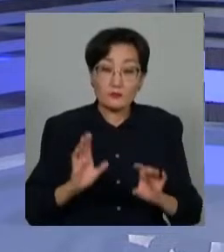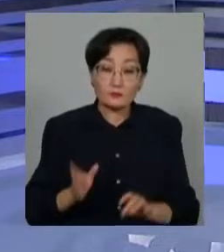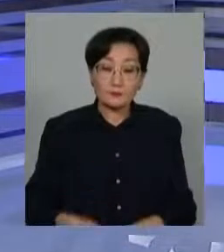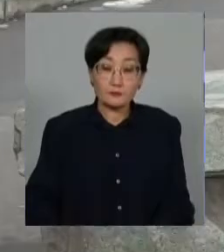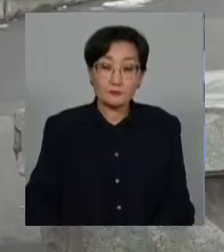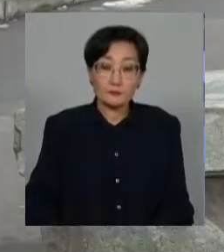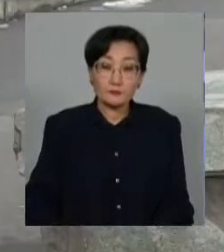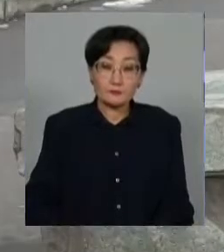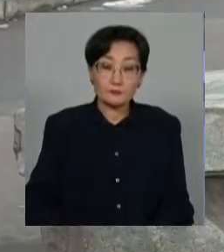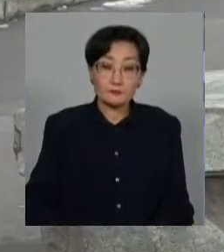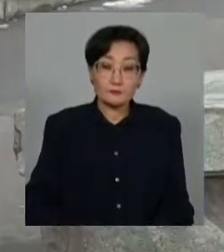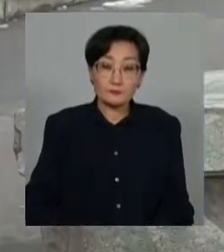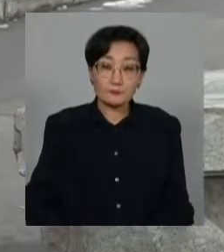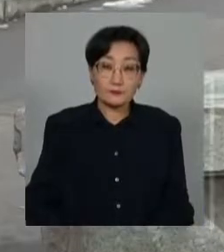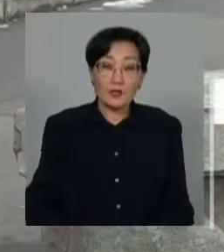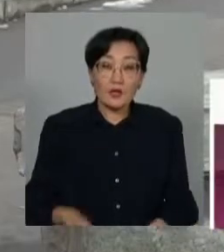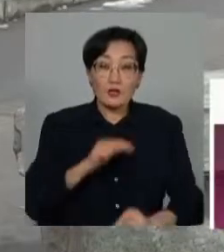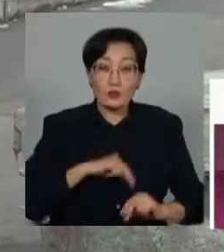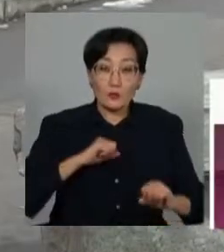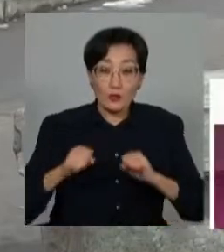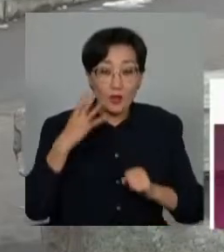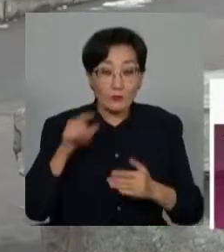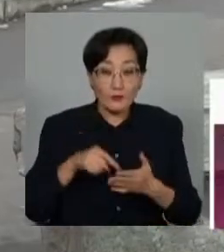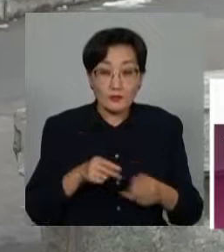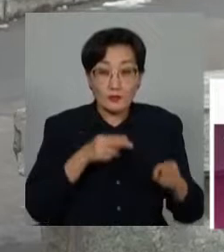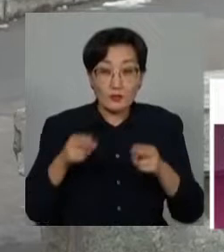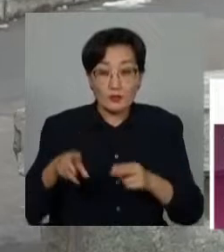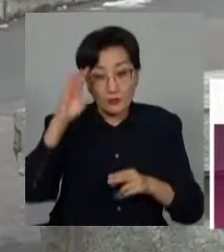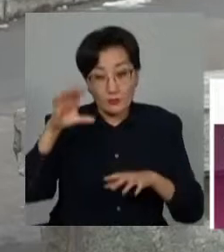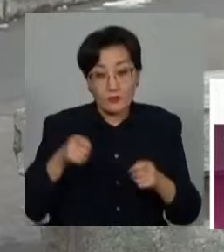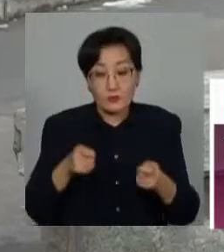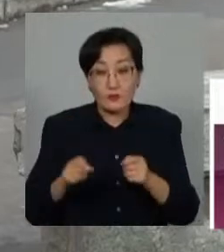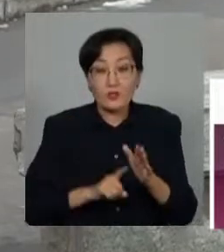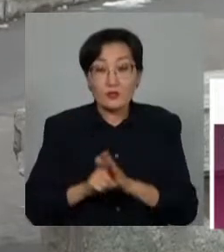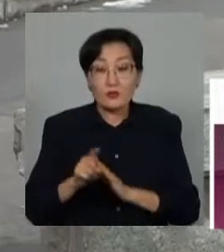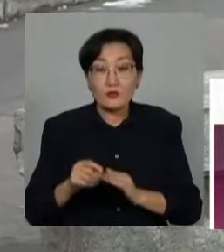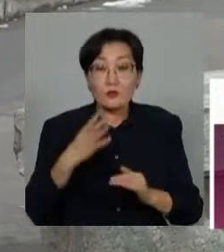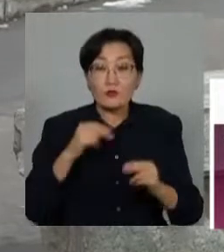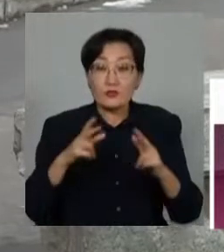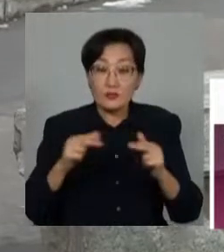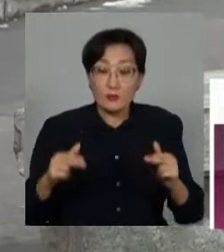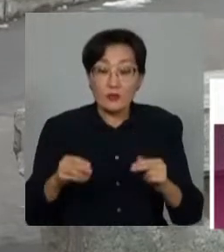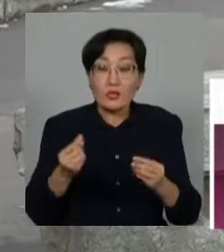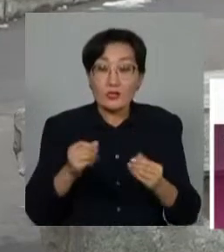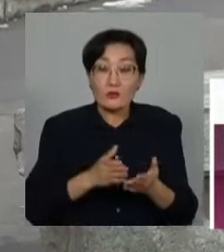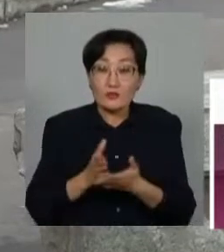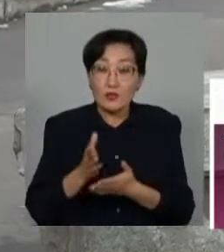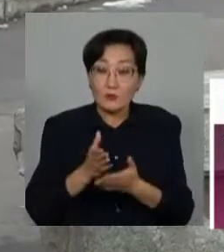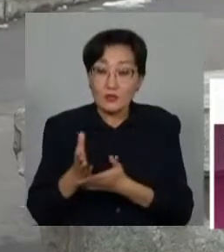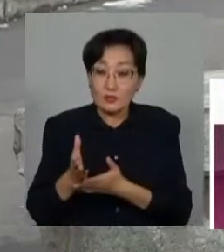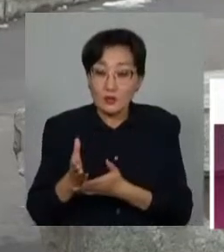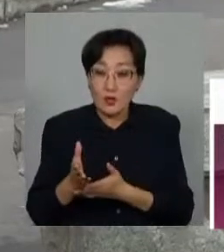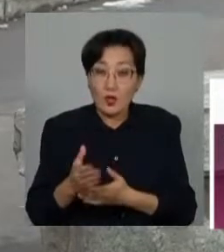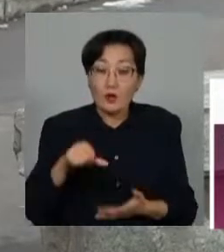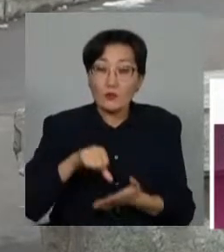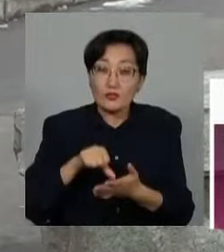тарқатады. Жұмыс сапармен Алматыға келген мемлекет басшысы алдымен өз резиденциясында қаржы секторы саласындағы өкілдермен